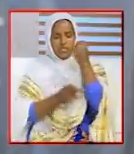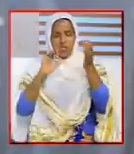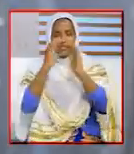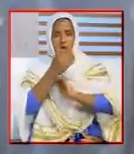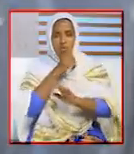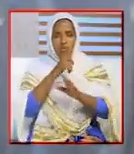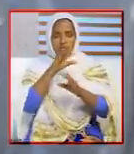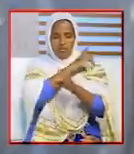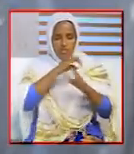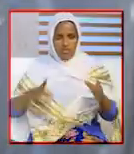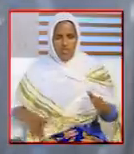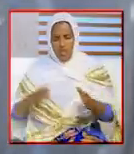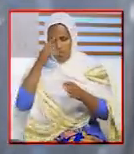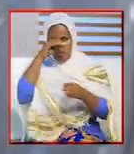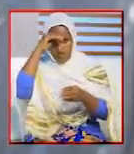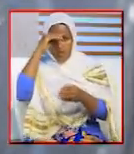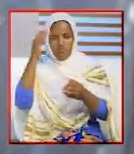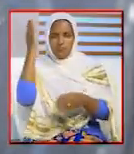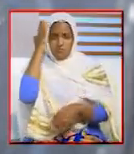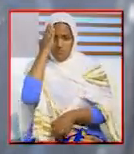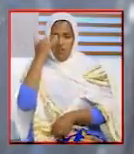ሳይሆን የክርስትና ትምህርት እንደምታቆት